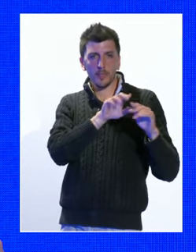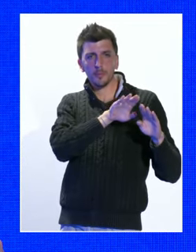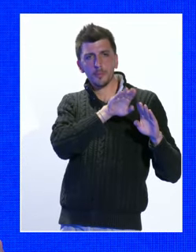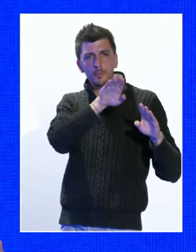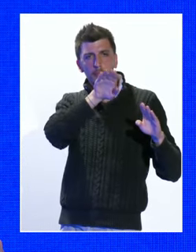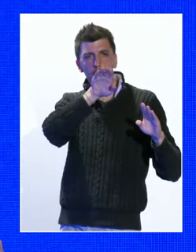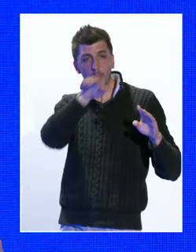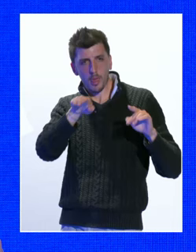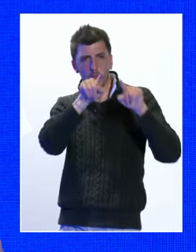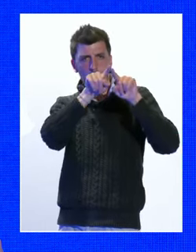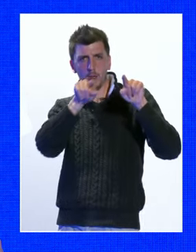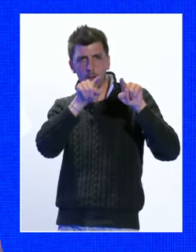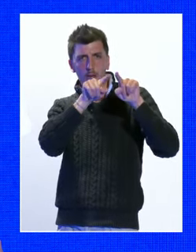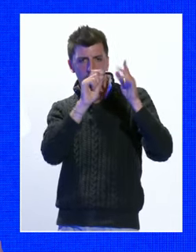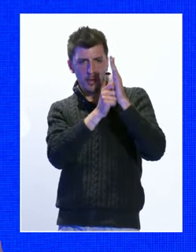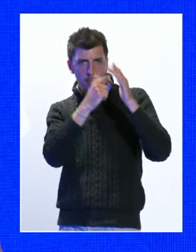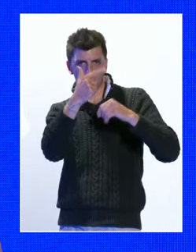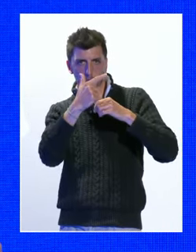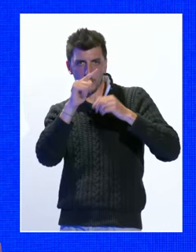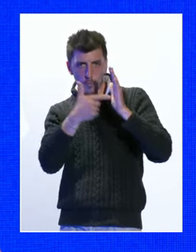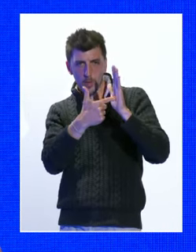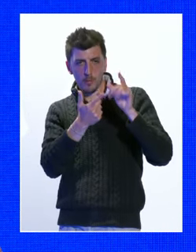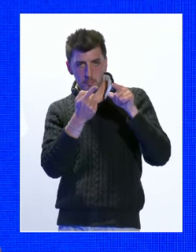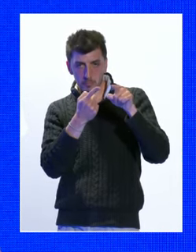courbes. Et alors, un jour,